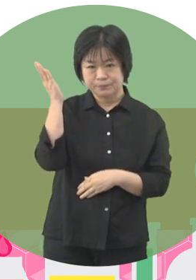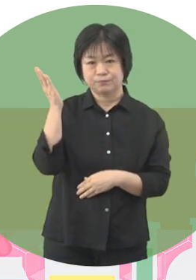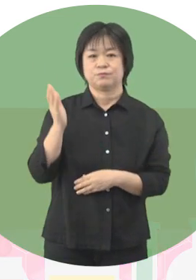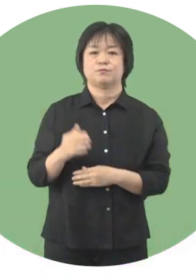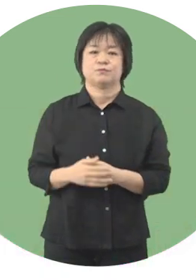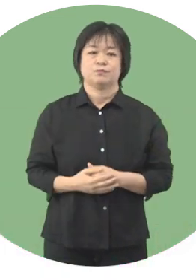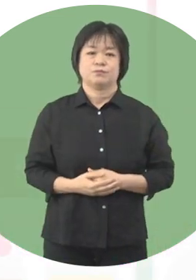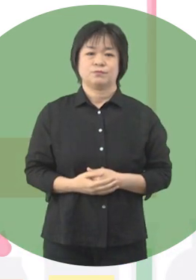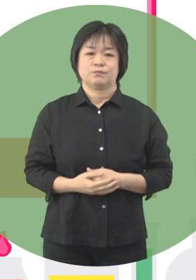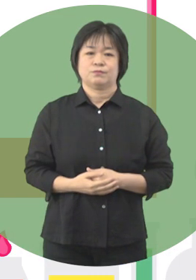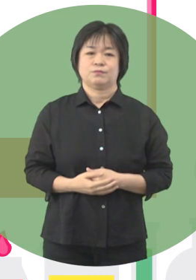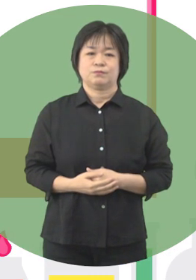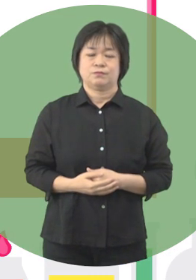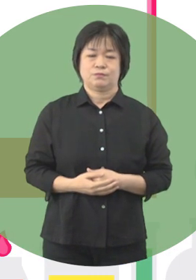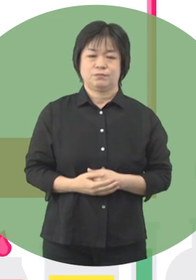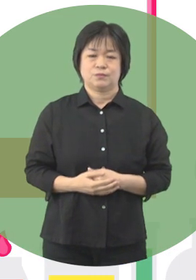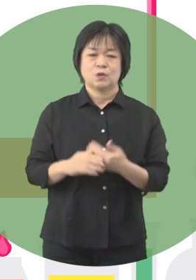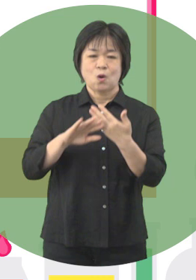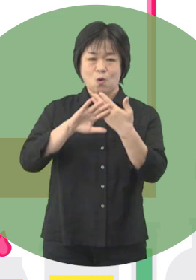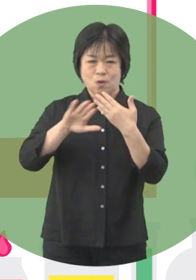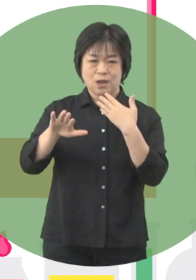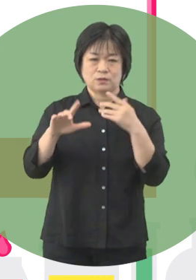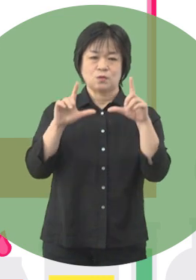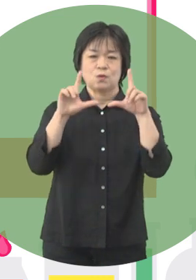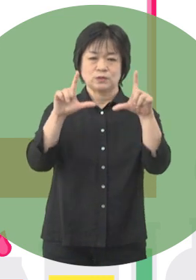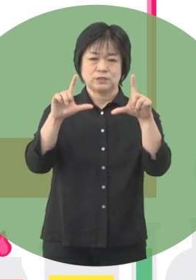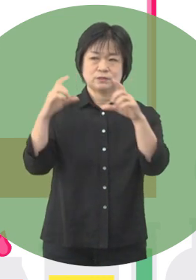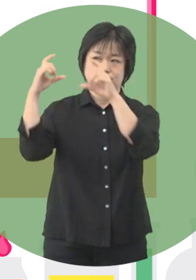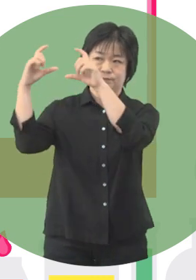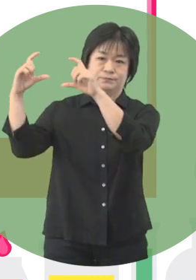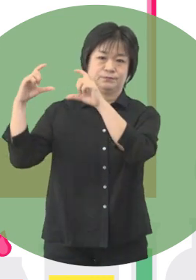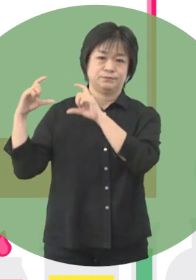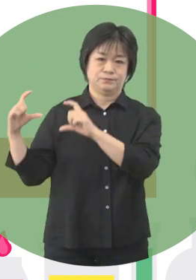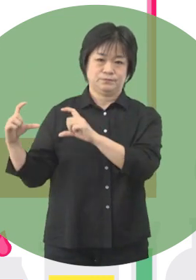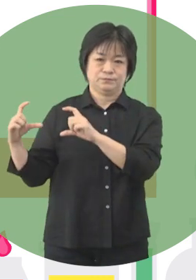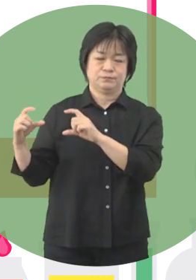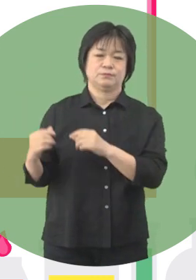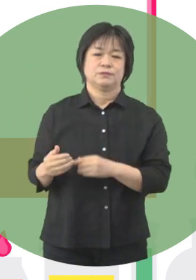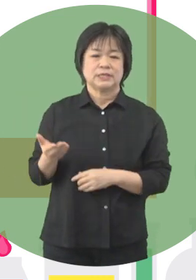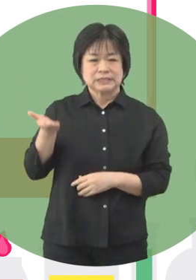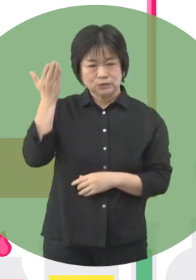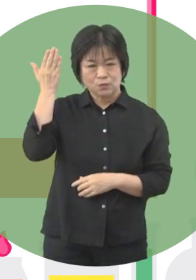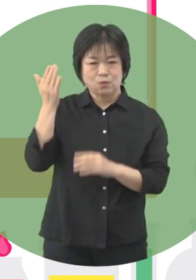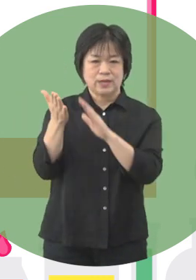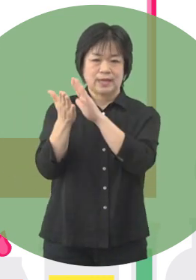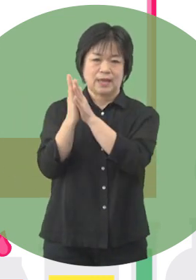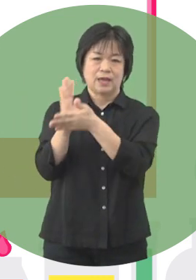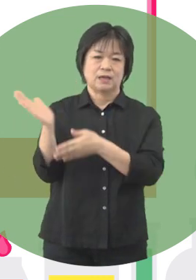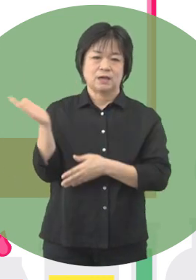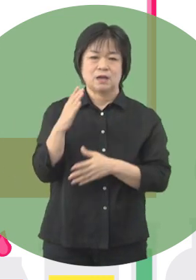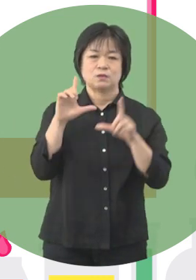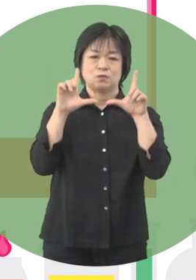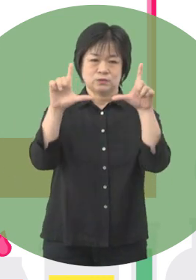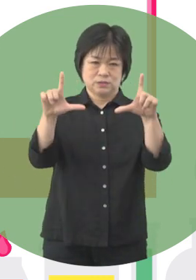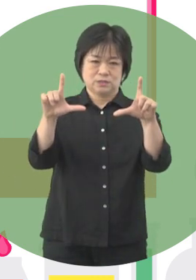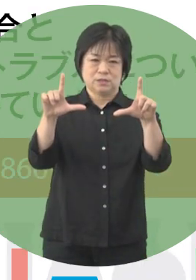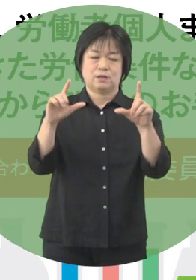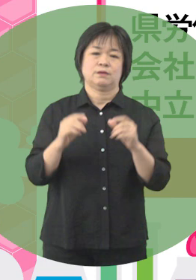で。その他のお知らせはご覧の通りです。以上、県からのお知らせでした